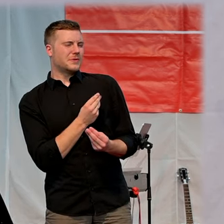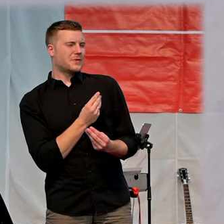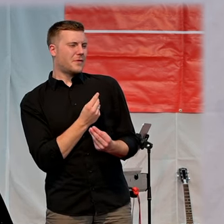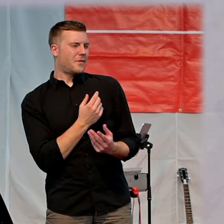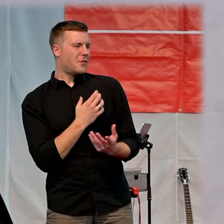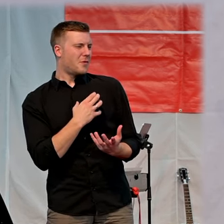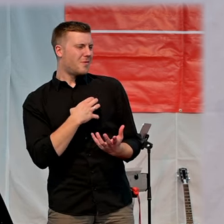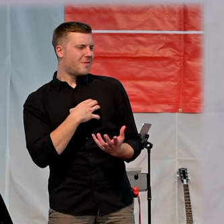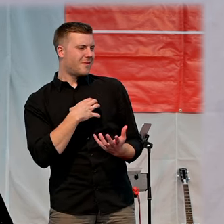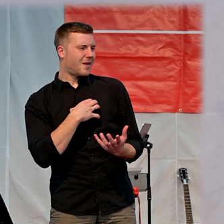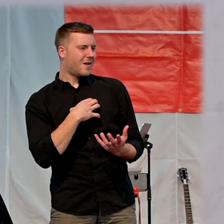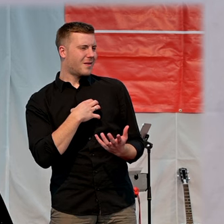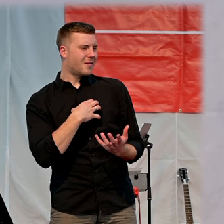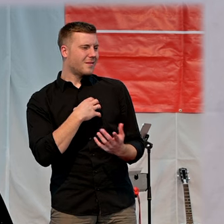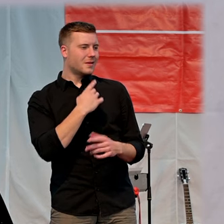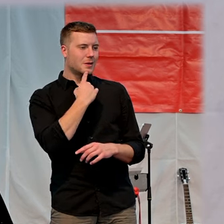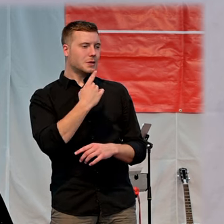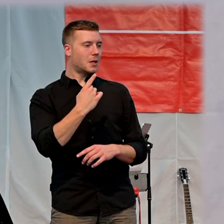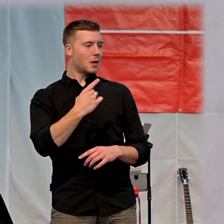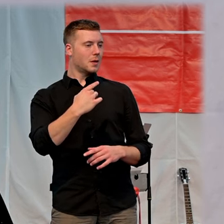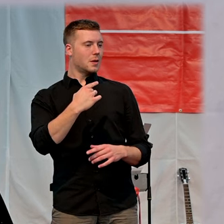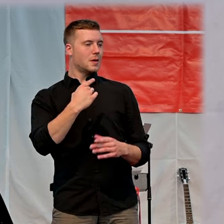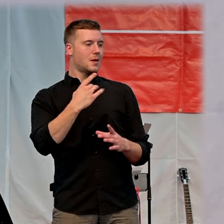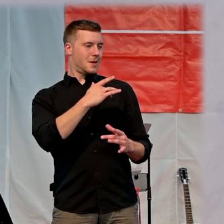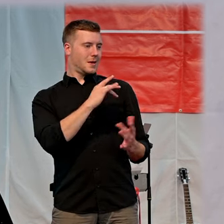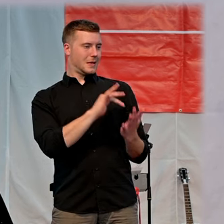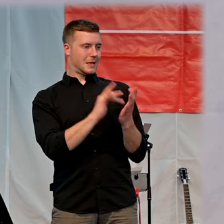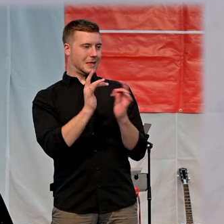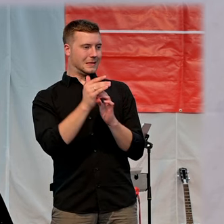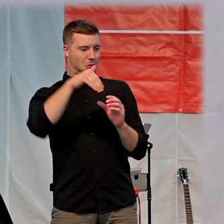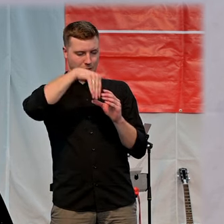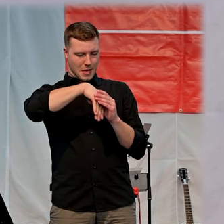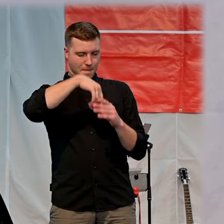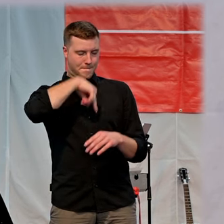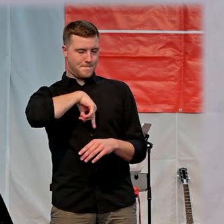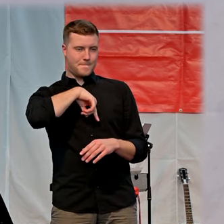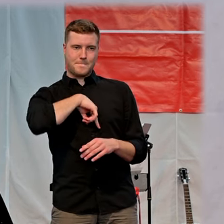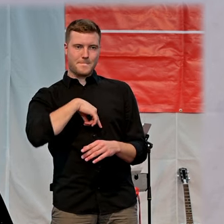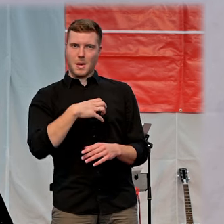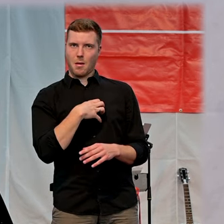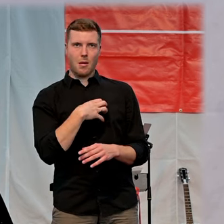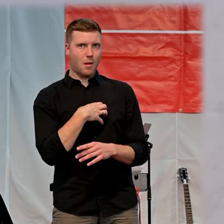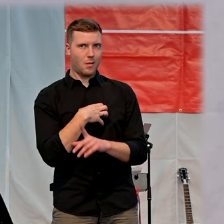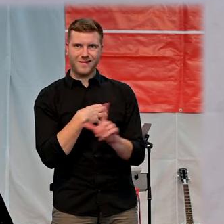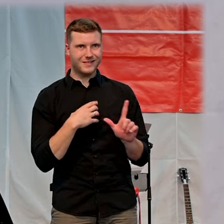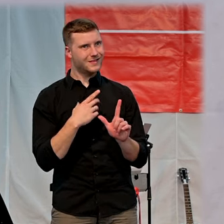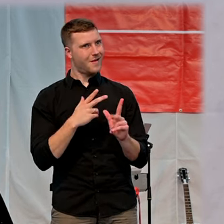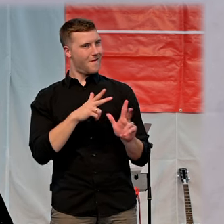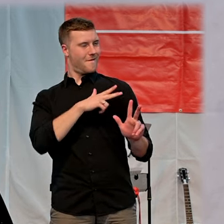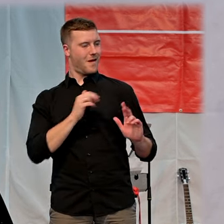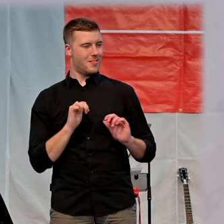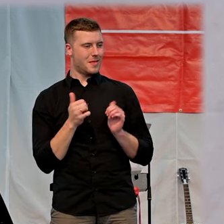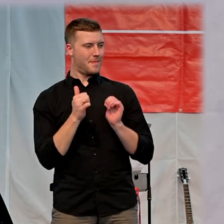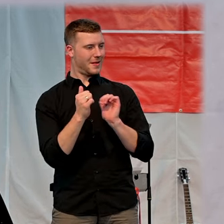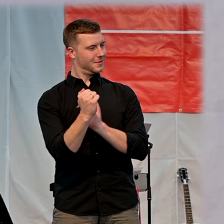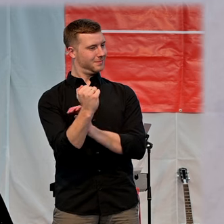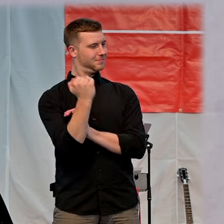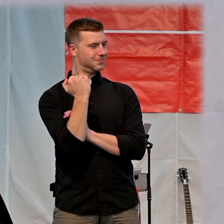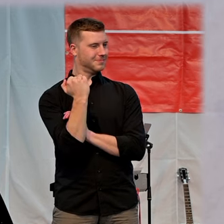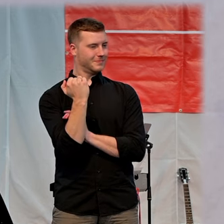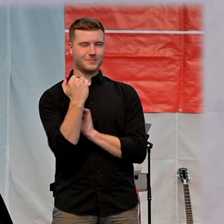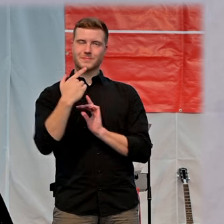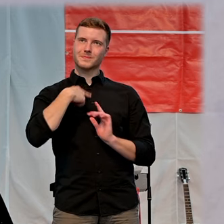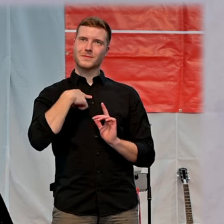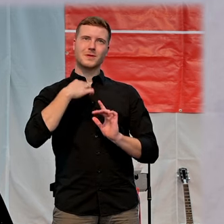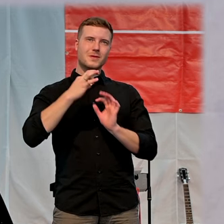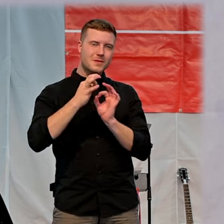krank. Ich werde dann nachher in der Predigt noch was zu sagen. Ja? Er ist lebendig. Er ist bei mir Tag